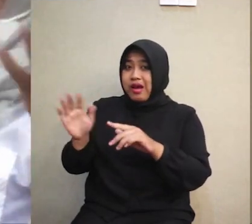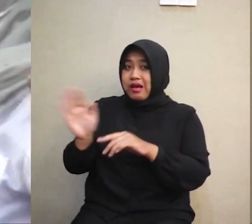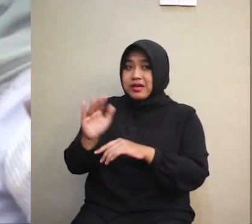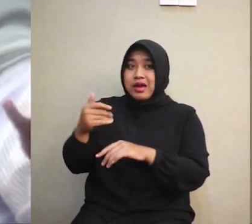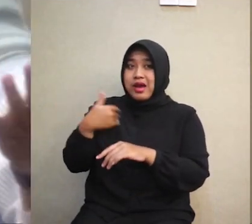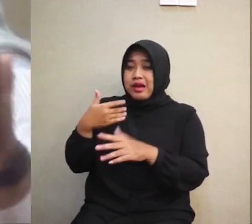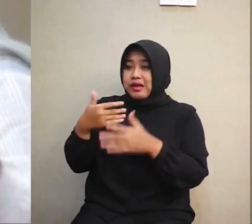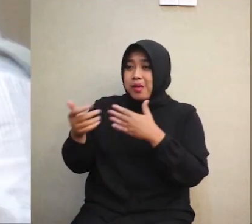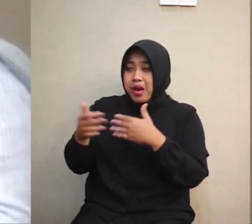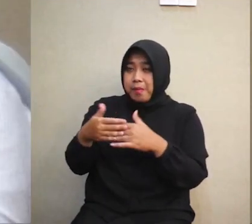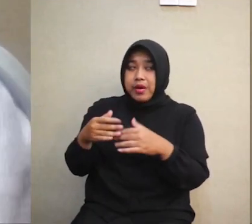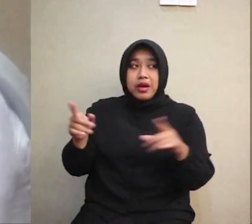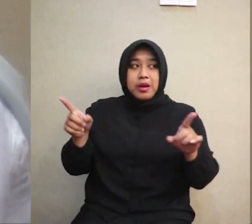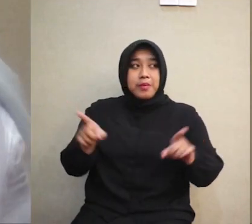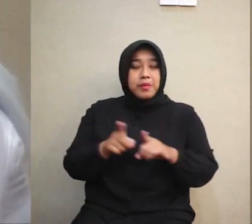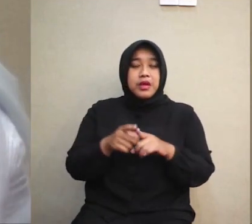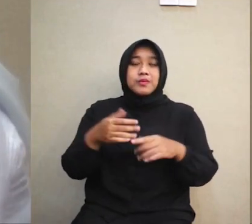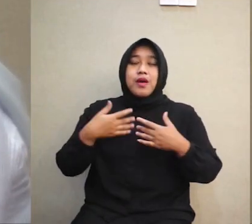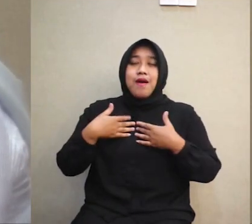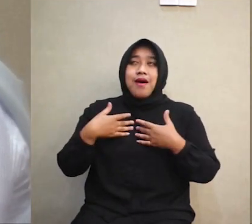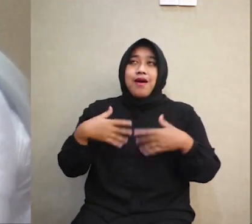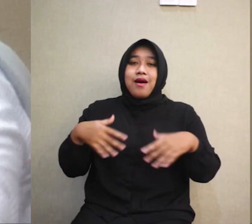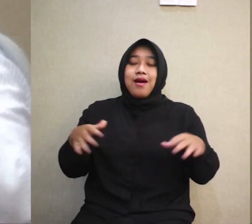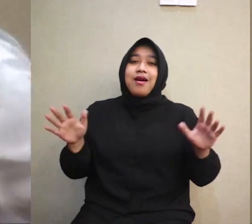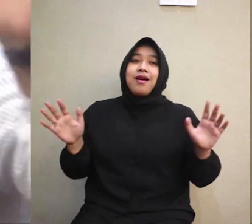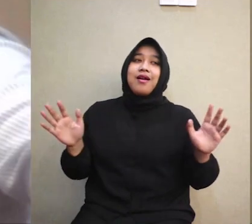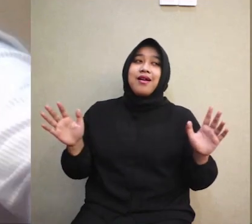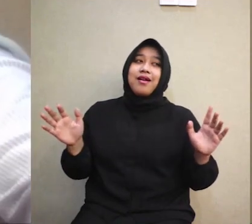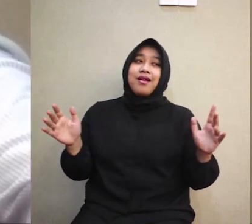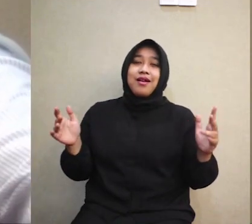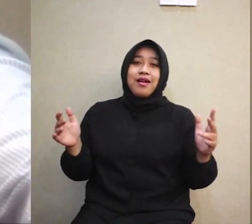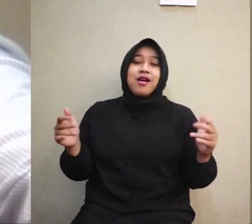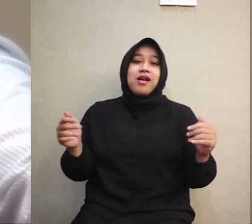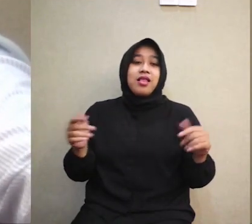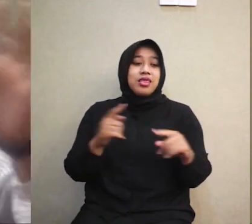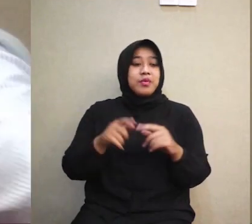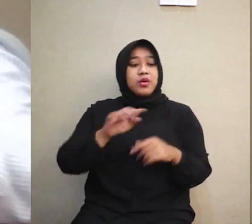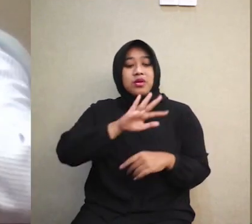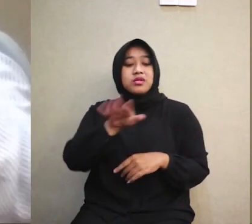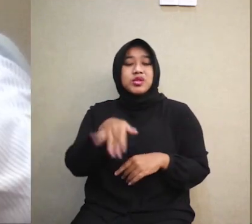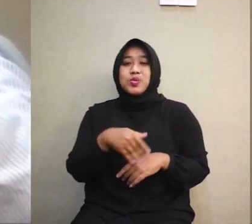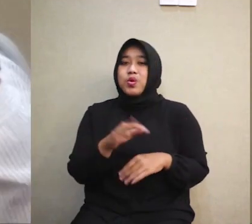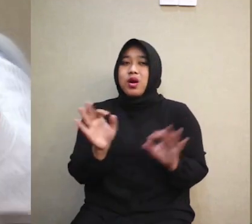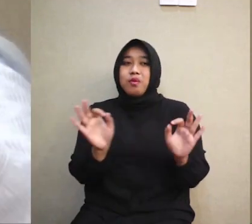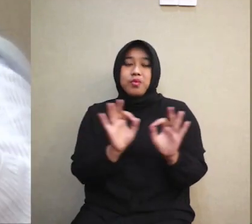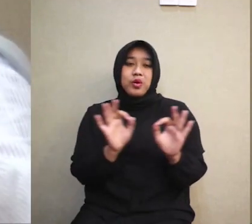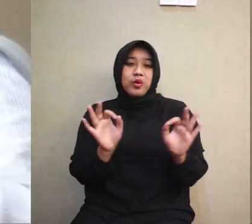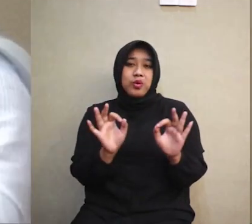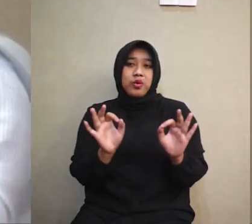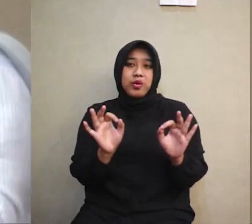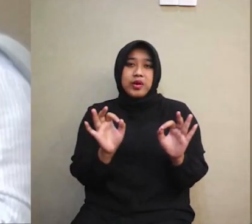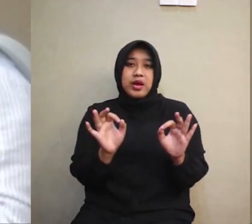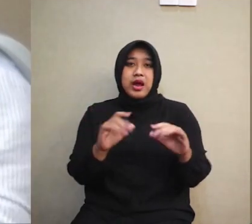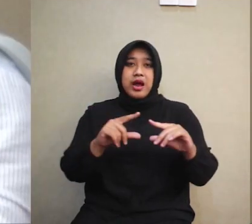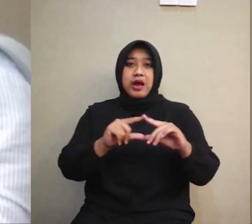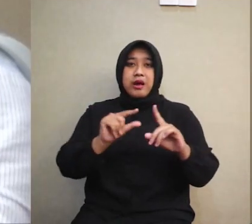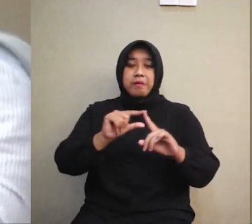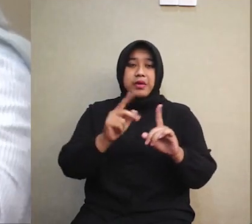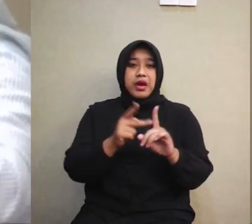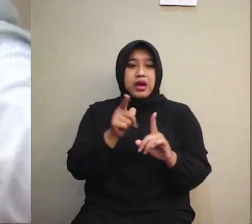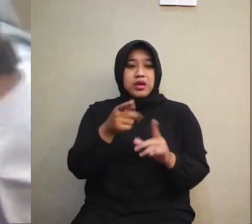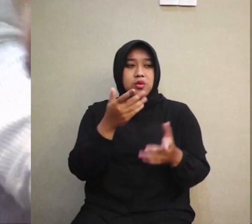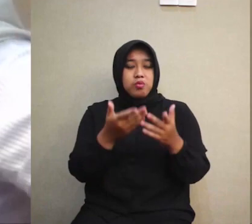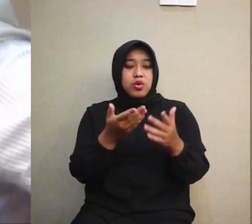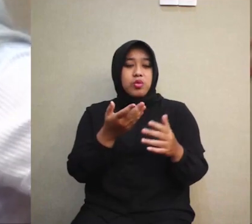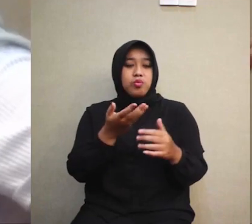pendamping gitu ya lega gitu namun memang belum semuanya saya bilang ya belum semuanya aparat penegak hukum itu memiliki